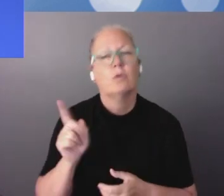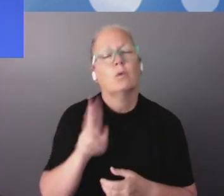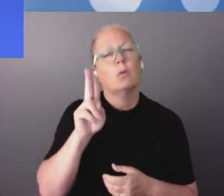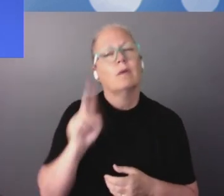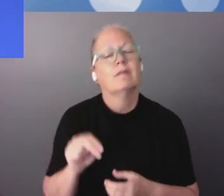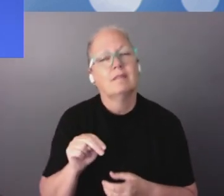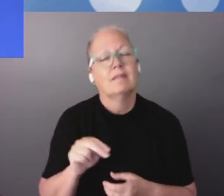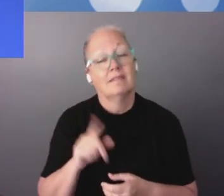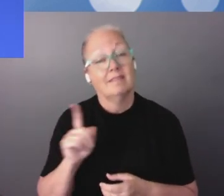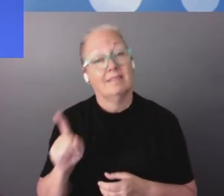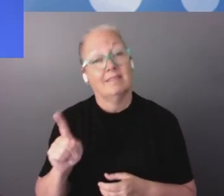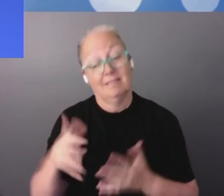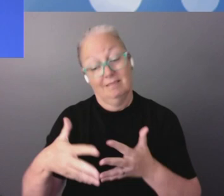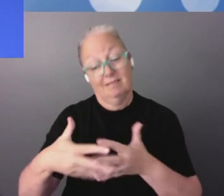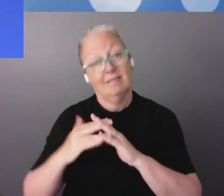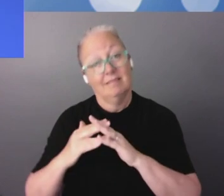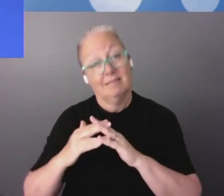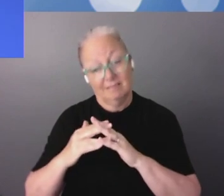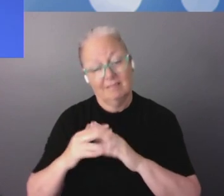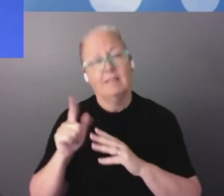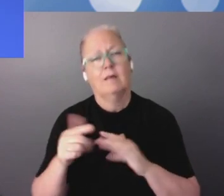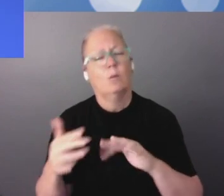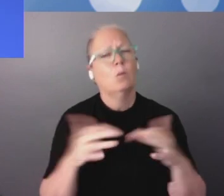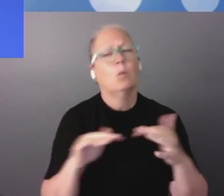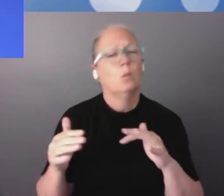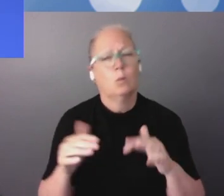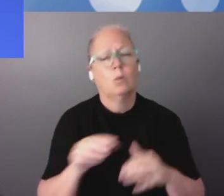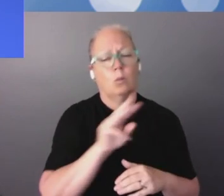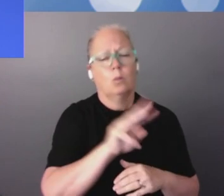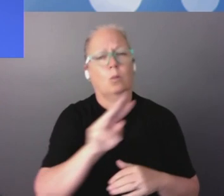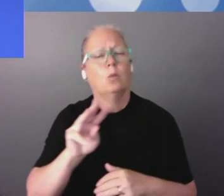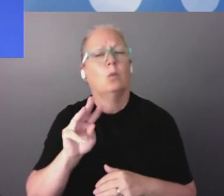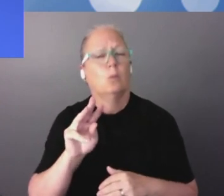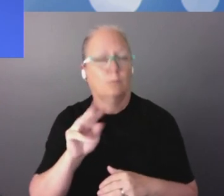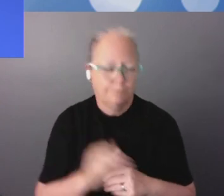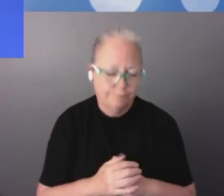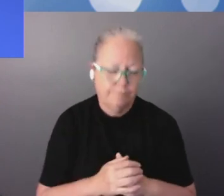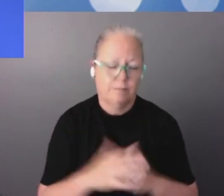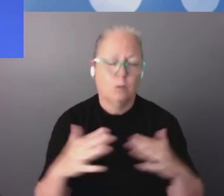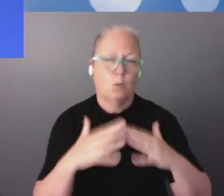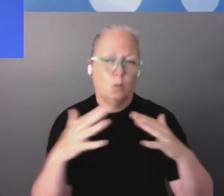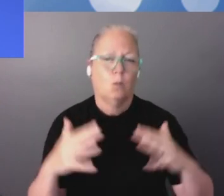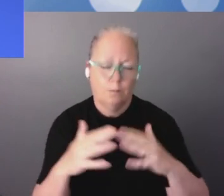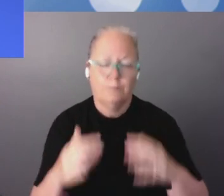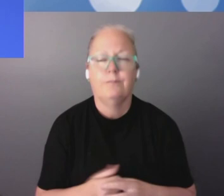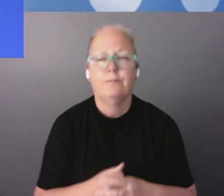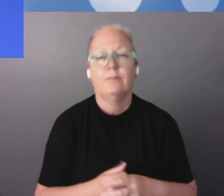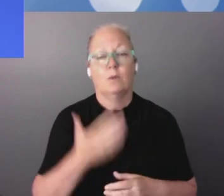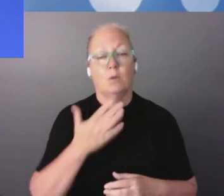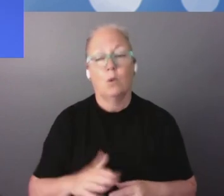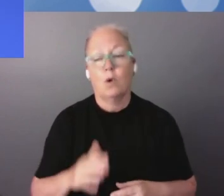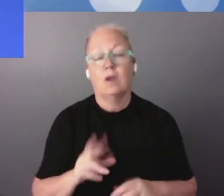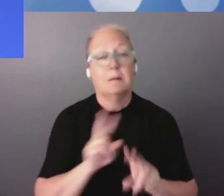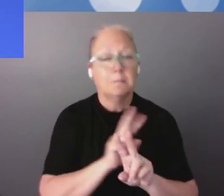二次大战以后成立的联合国，我们要使全球成为更好，保证发展，保证幸福。